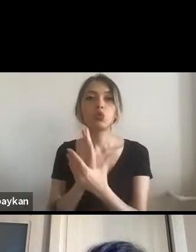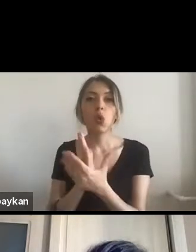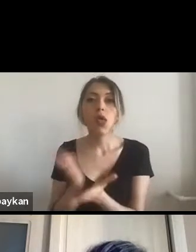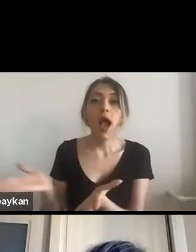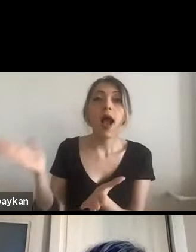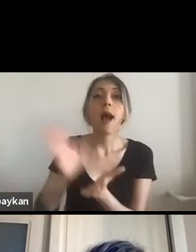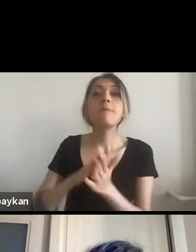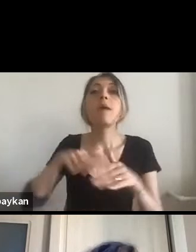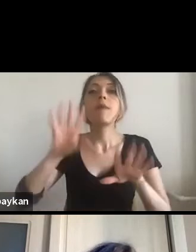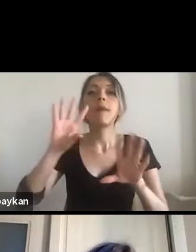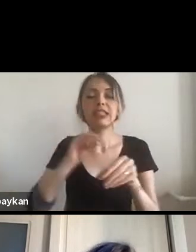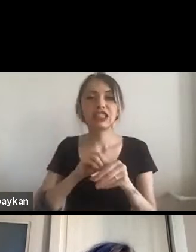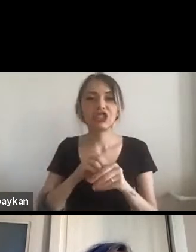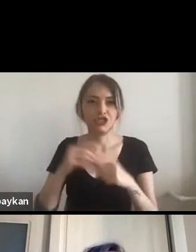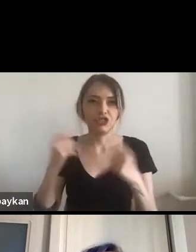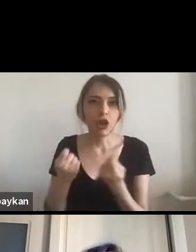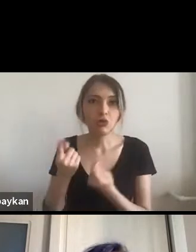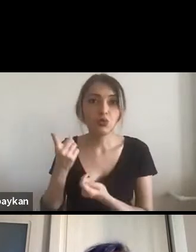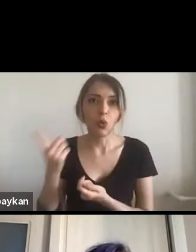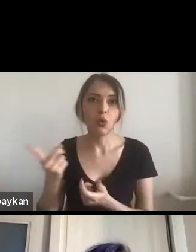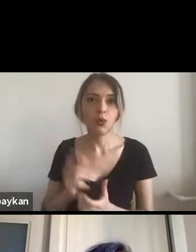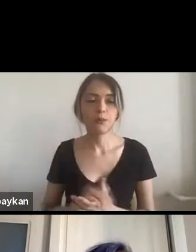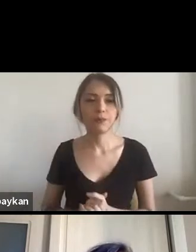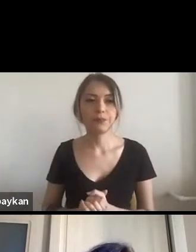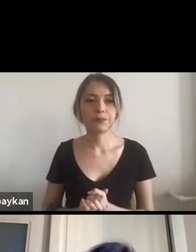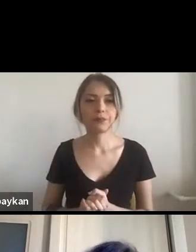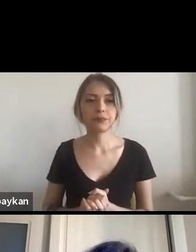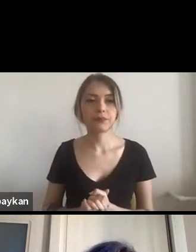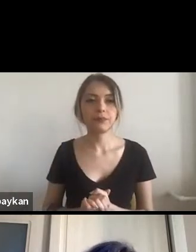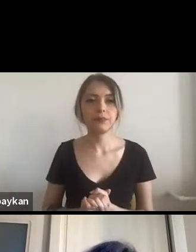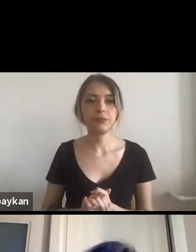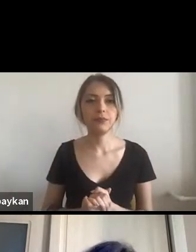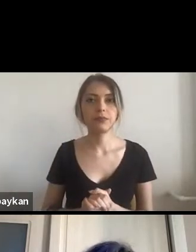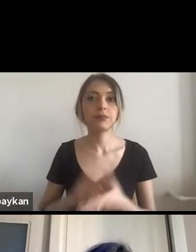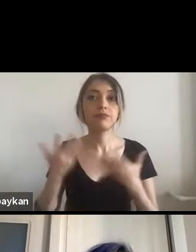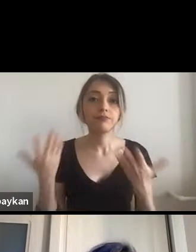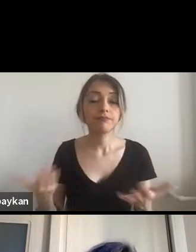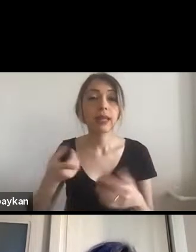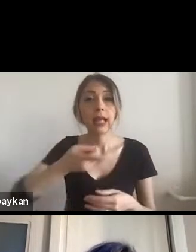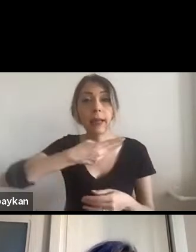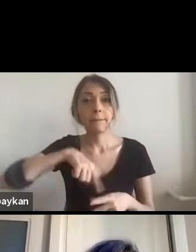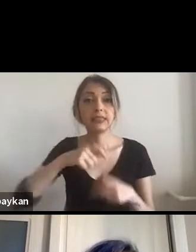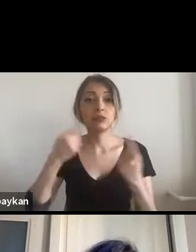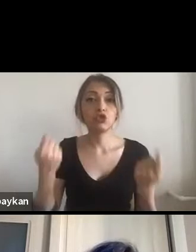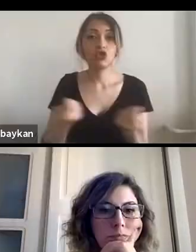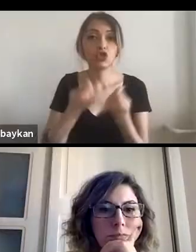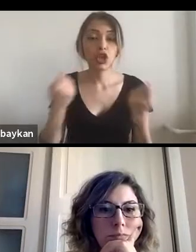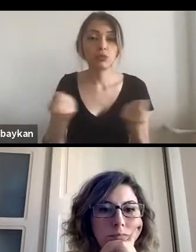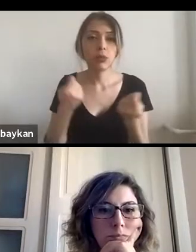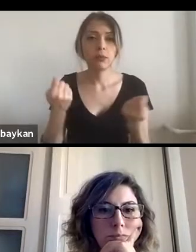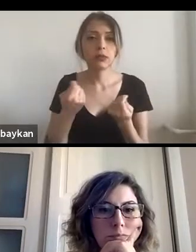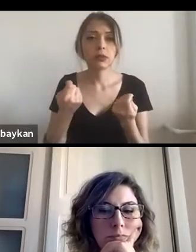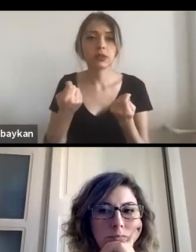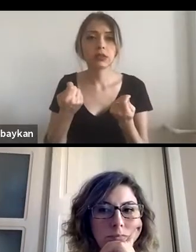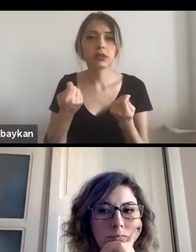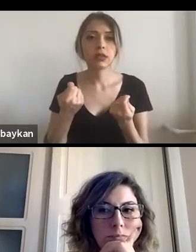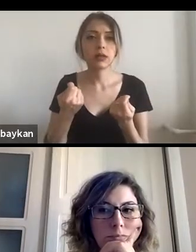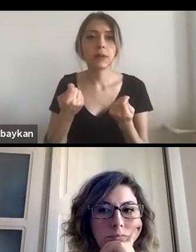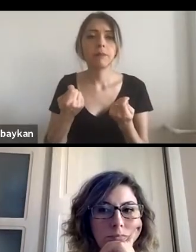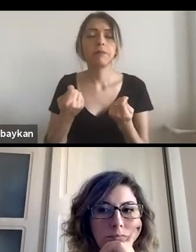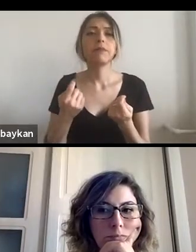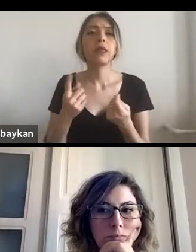engel olabilirler. Bu arada tabii bizim bu çalışmamızın bir kere olması gibi bir zorunluluk